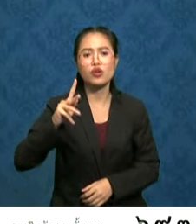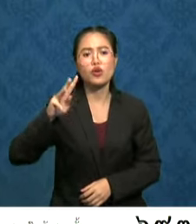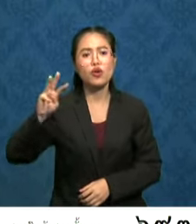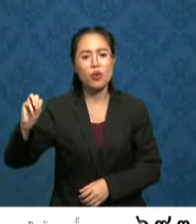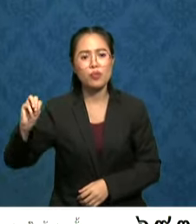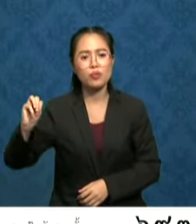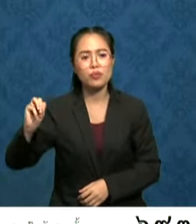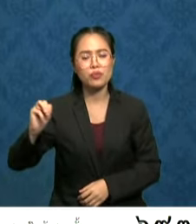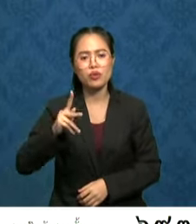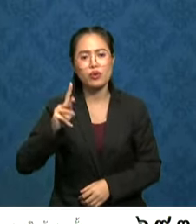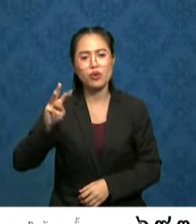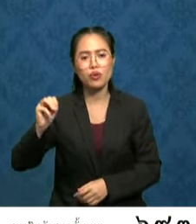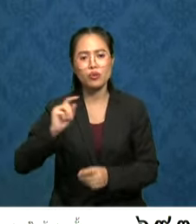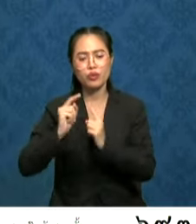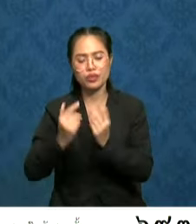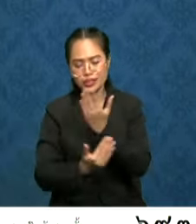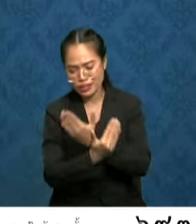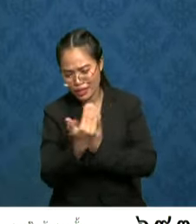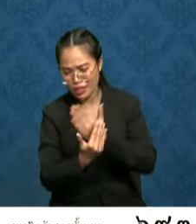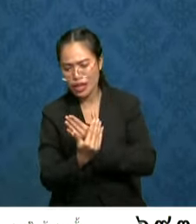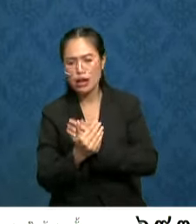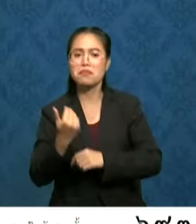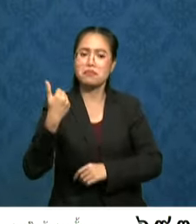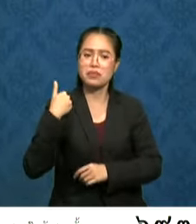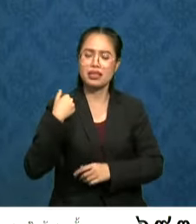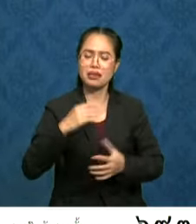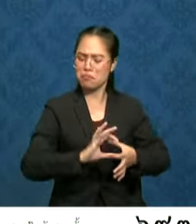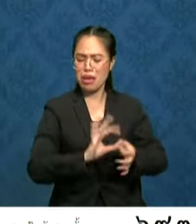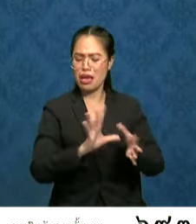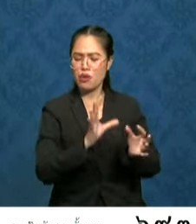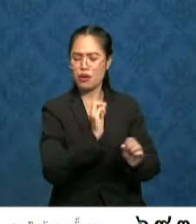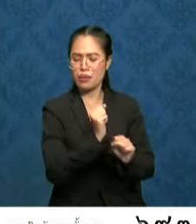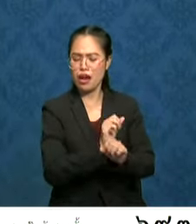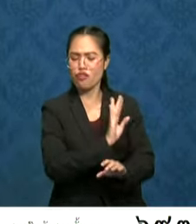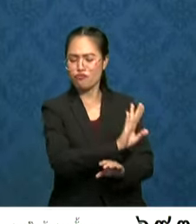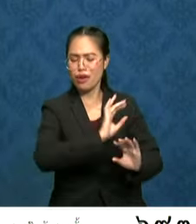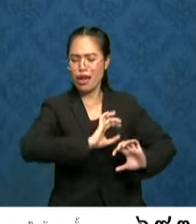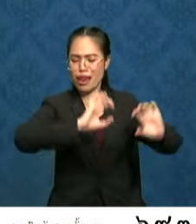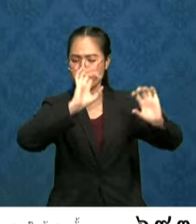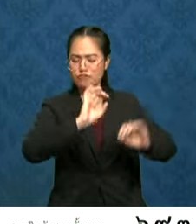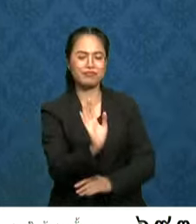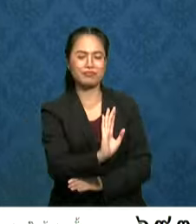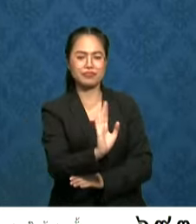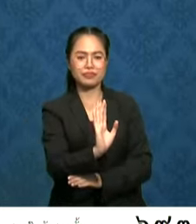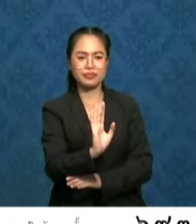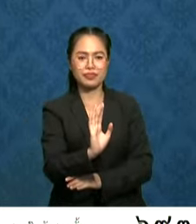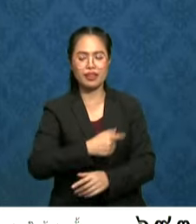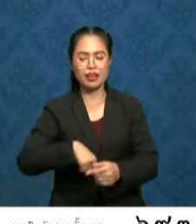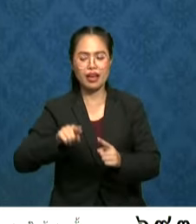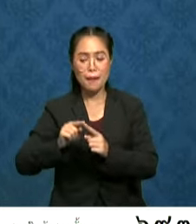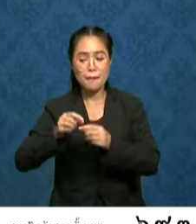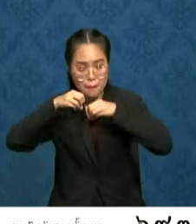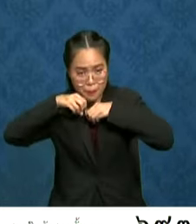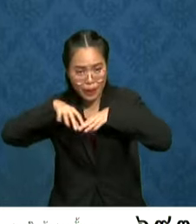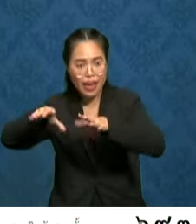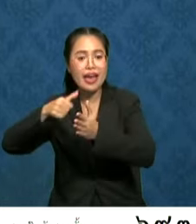ชื่อเจรจาการค้าระหว่างประเทศทำงานนี้นะคะดังนั้นไม่นับเป็นผลงานนะคะมันเป็นงานประจำนะคะประกาศแก้หนี้นอกระบบในระบบ